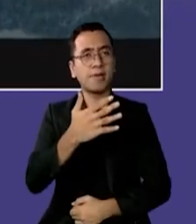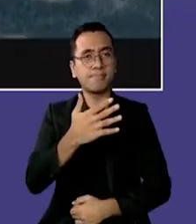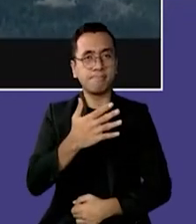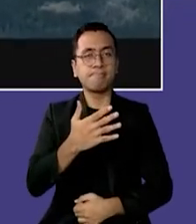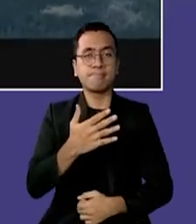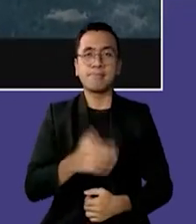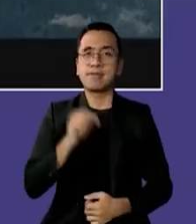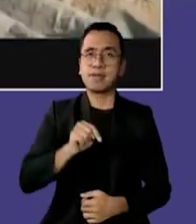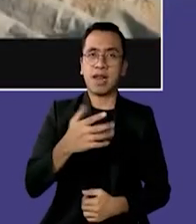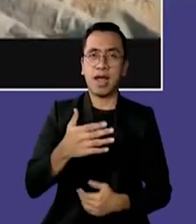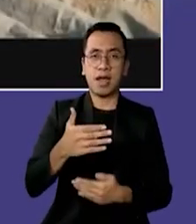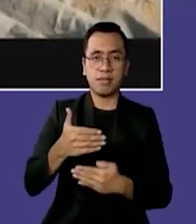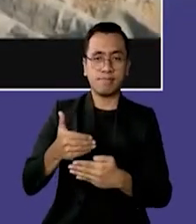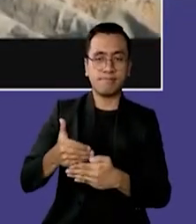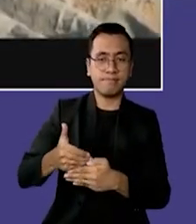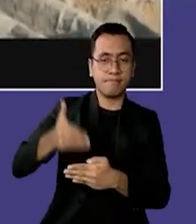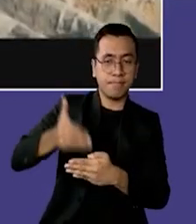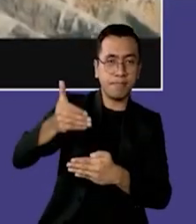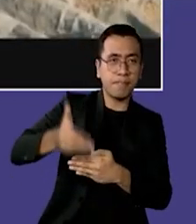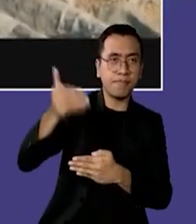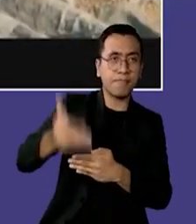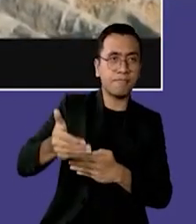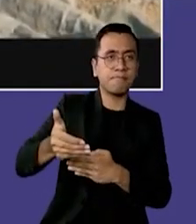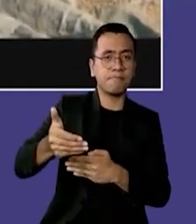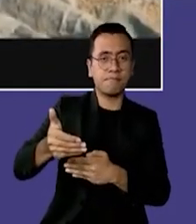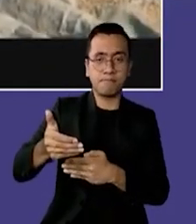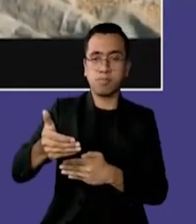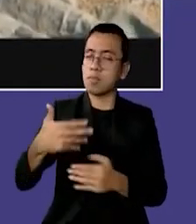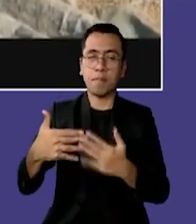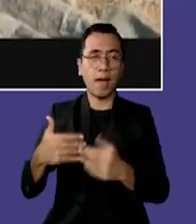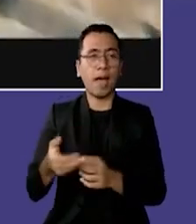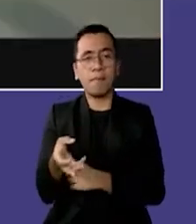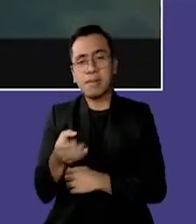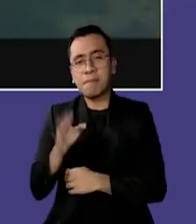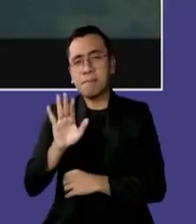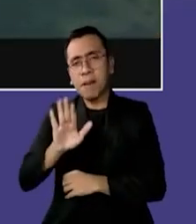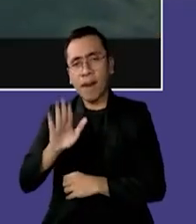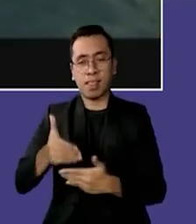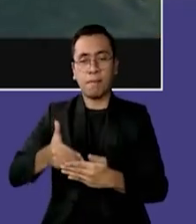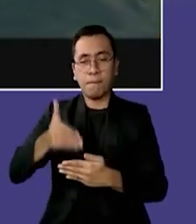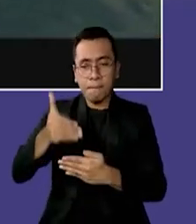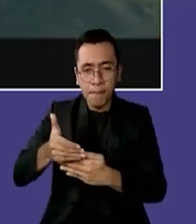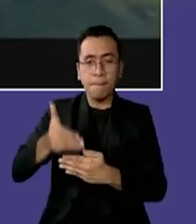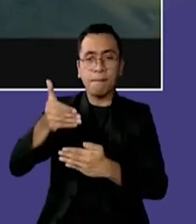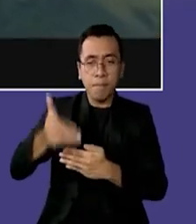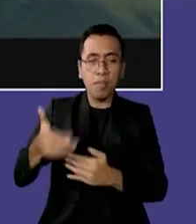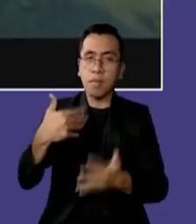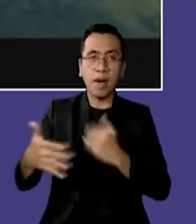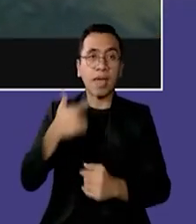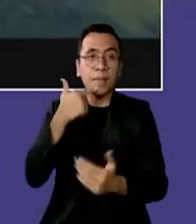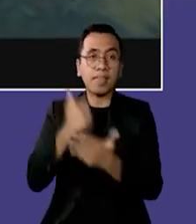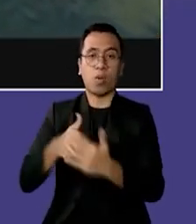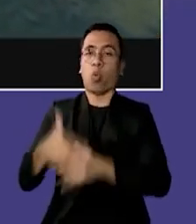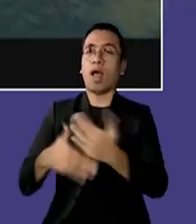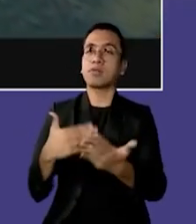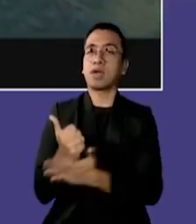step-by-step jalannya tapi mereka lancar kedepannya daripada mereka lalai atau